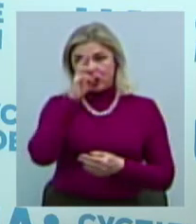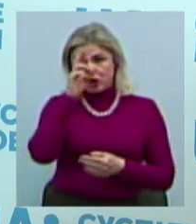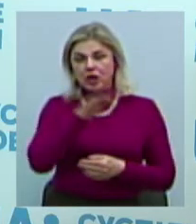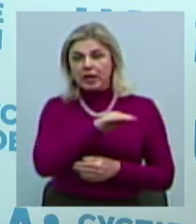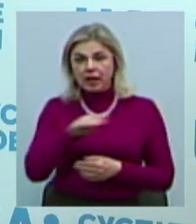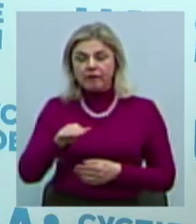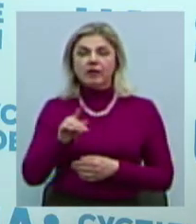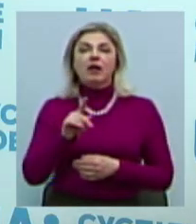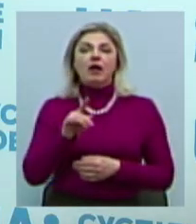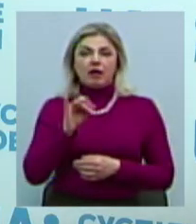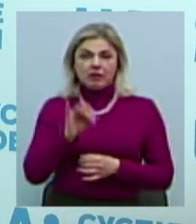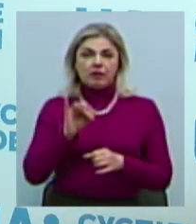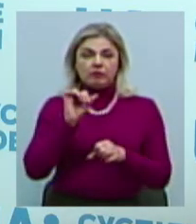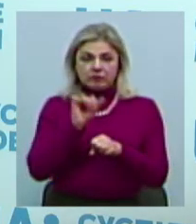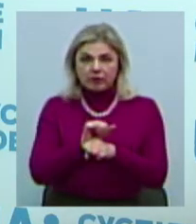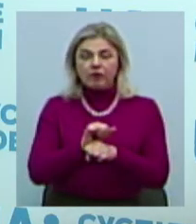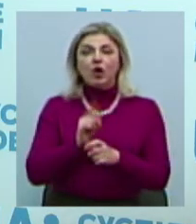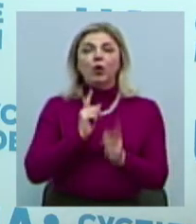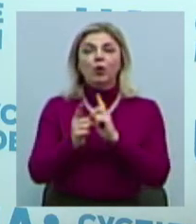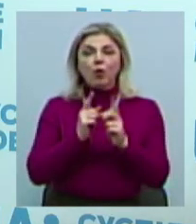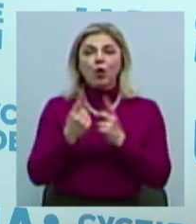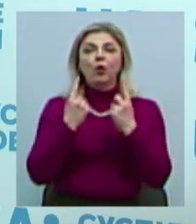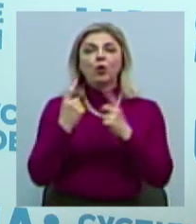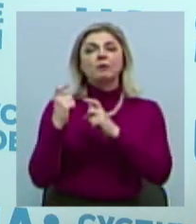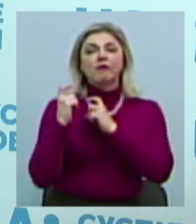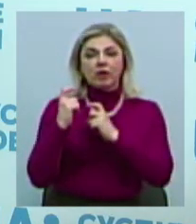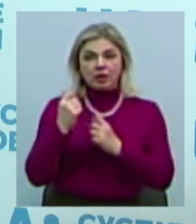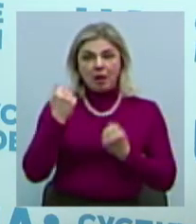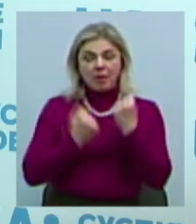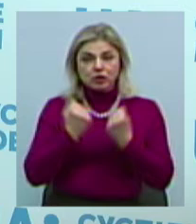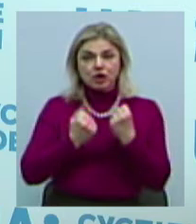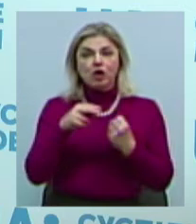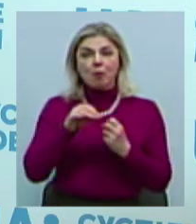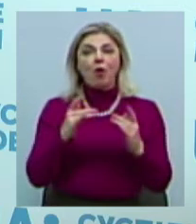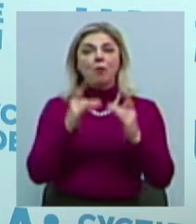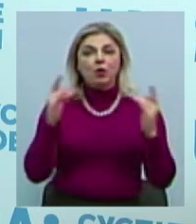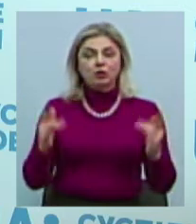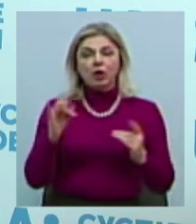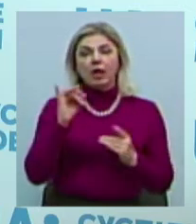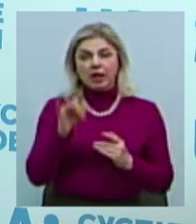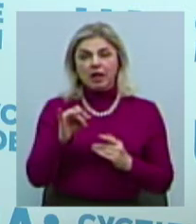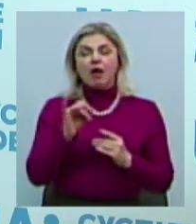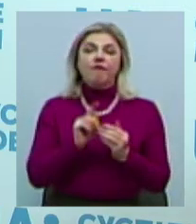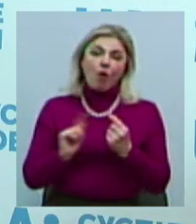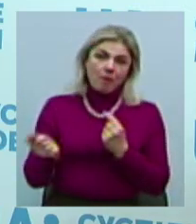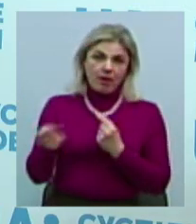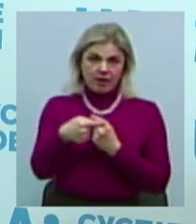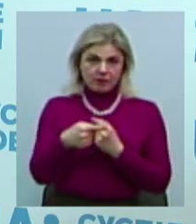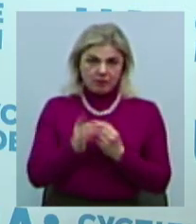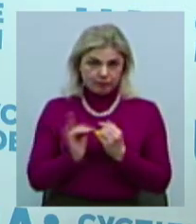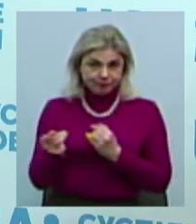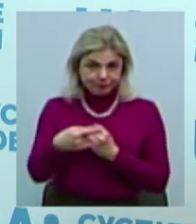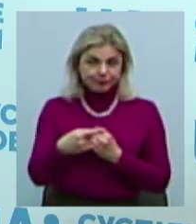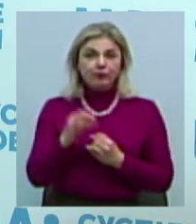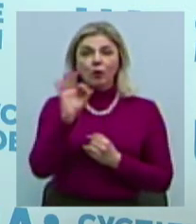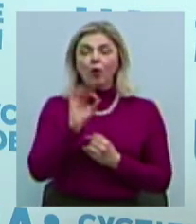пропозиції заборонити рух великовантажного транспорту по мосту та організацію руху транзитного транспорту в об'їзд. Отже, про